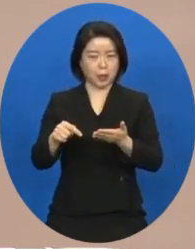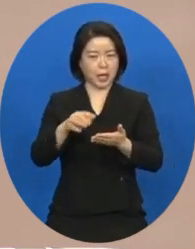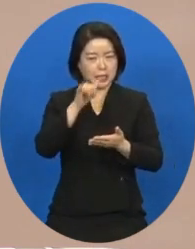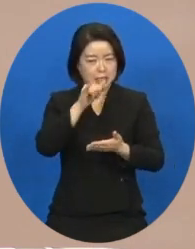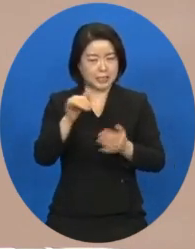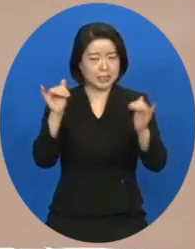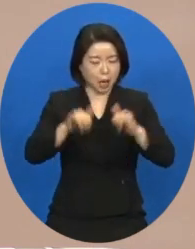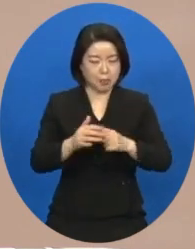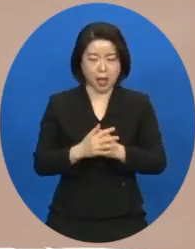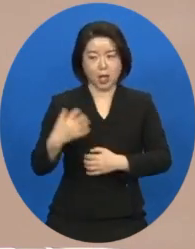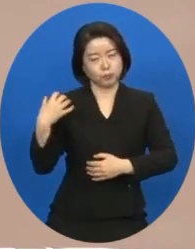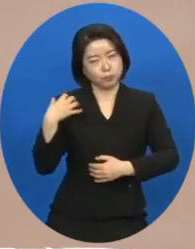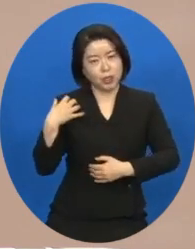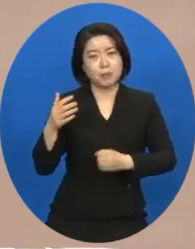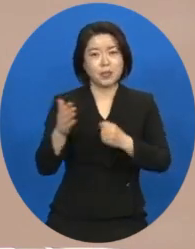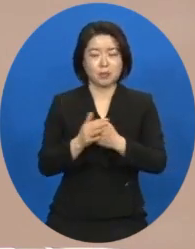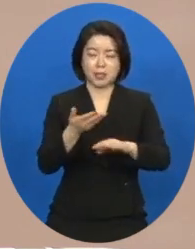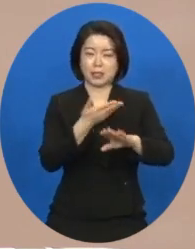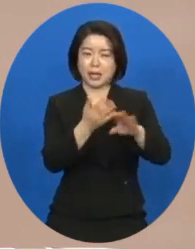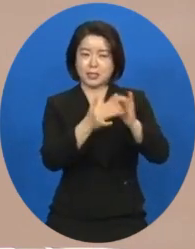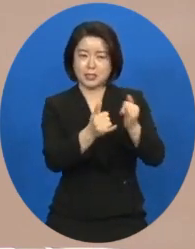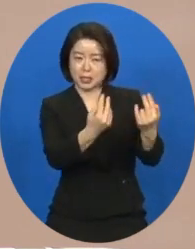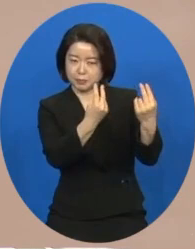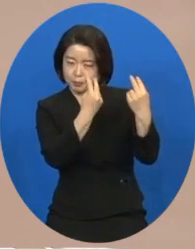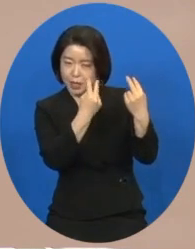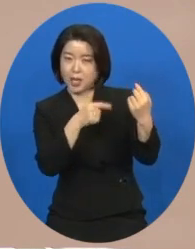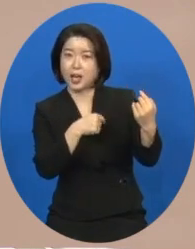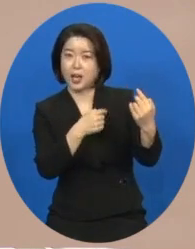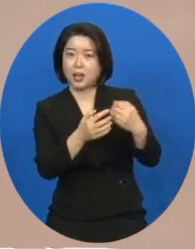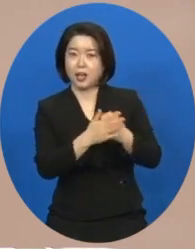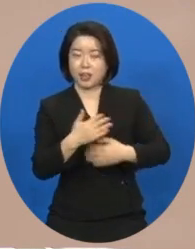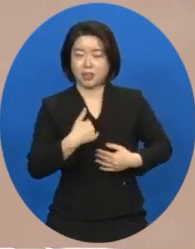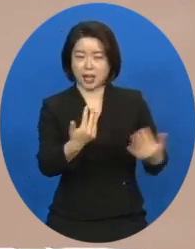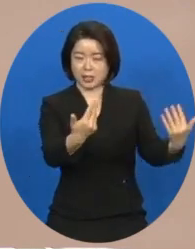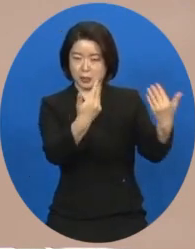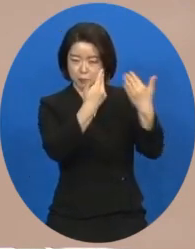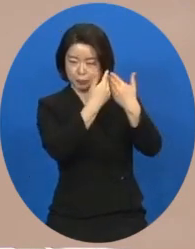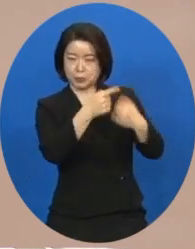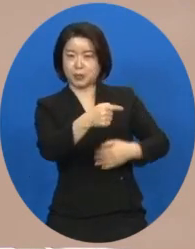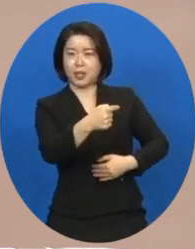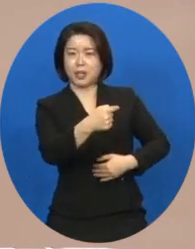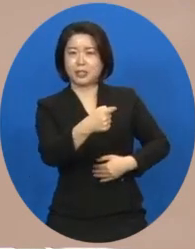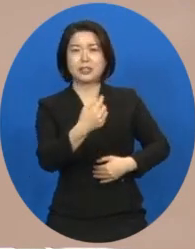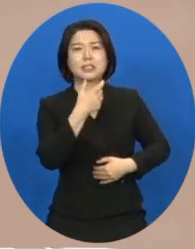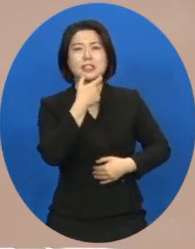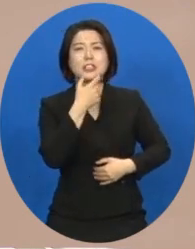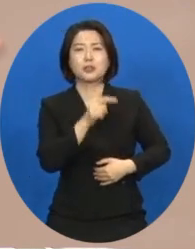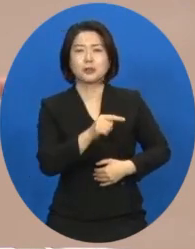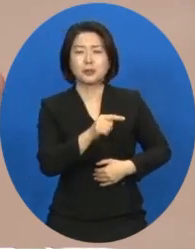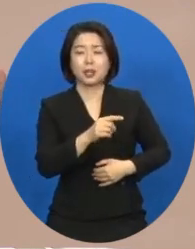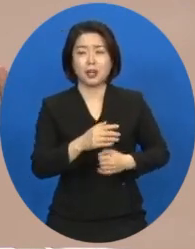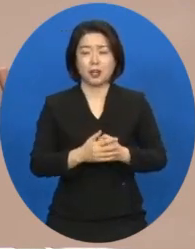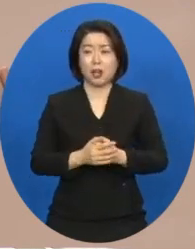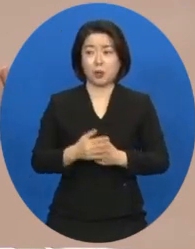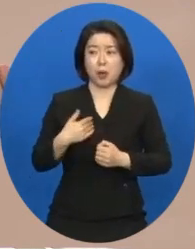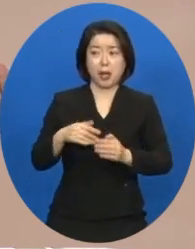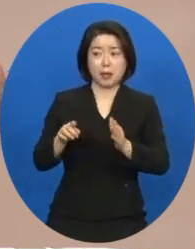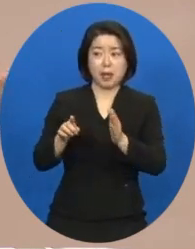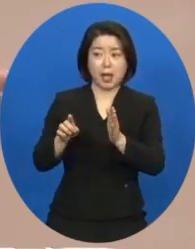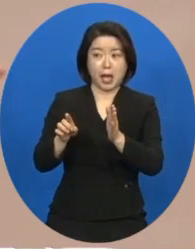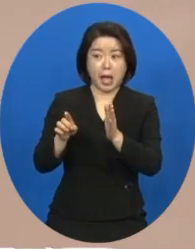사람들의 시선이 그게 자기에게 주목되는 게 싫어서 그냥 안 믿자는 건